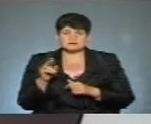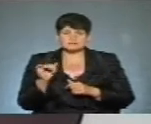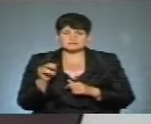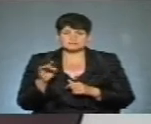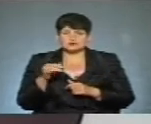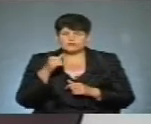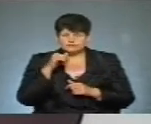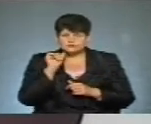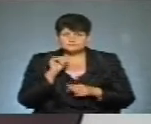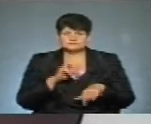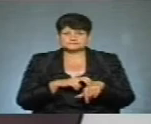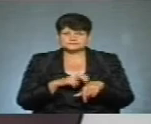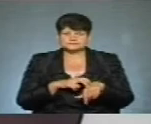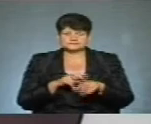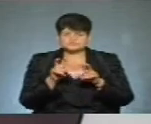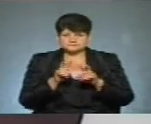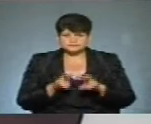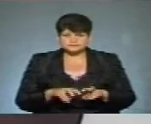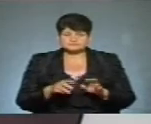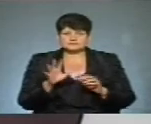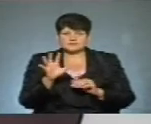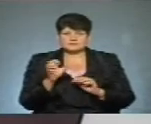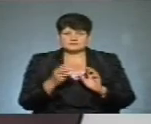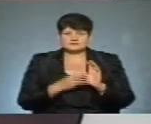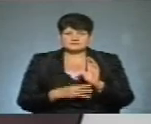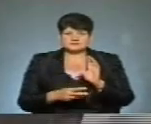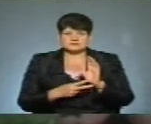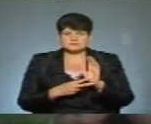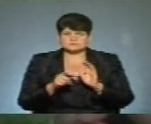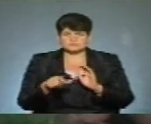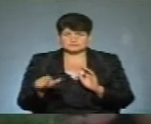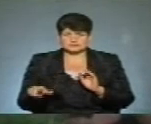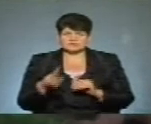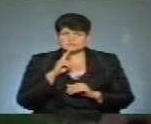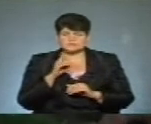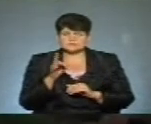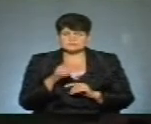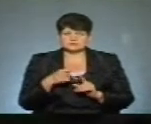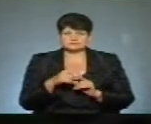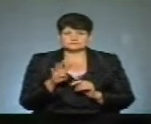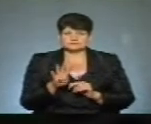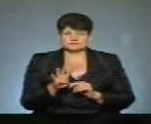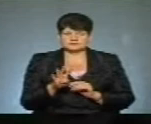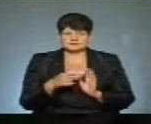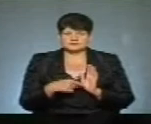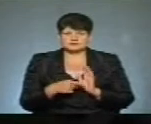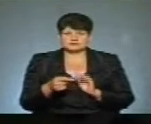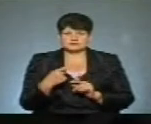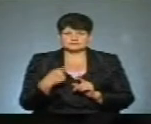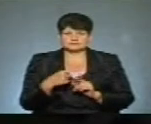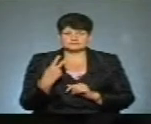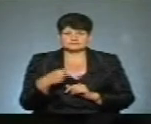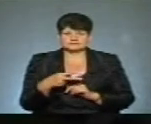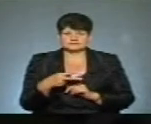вчора вірусологи обстежили 587 осіб. Кременецький район – 4 випадки, місто Тернопіль –